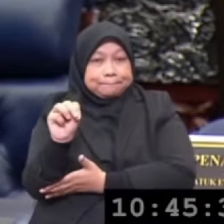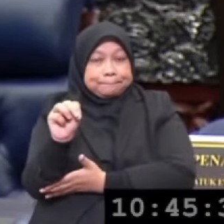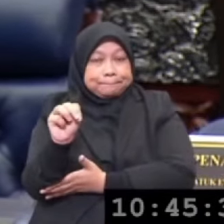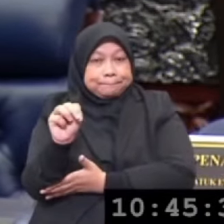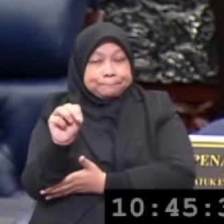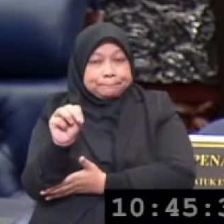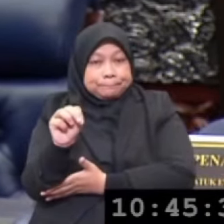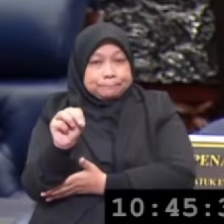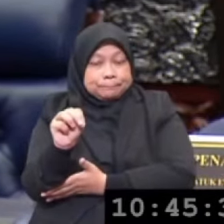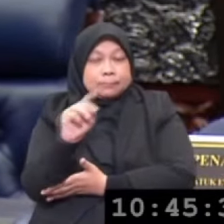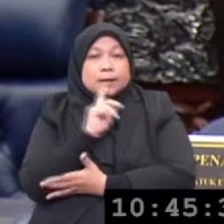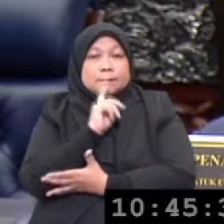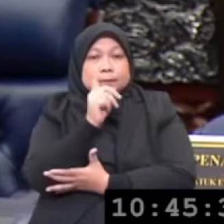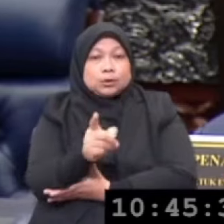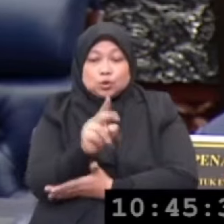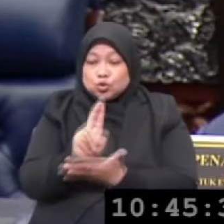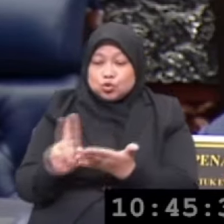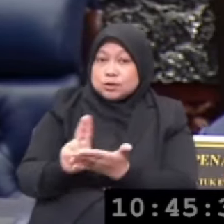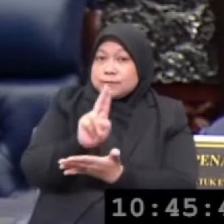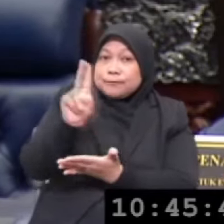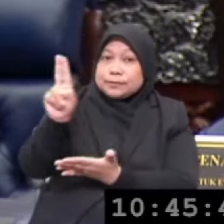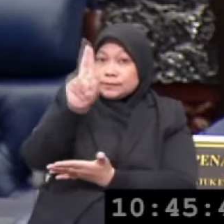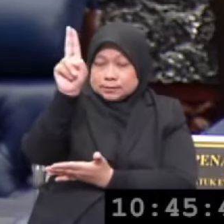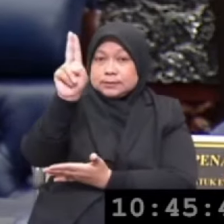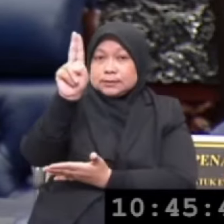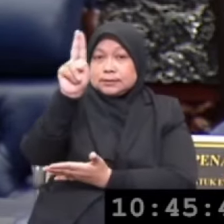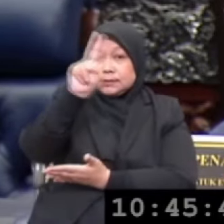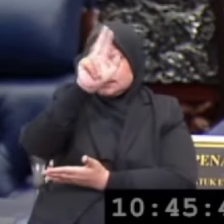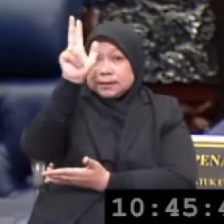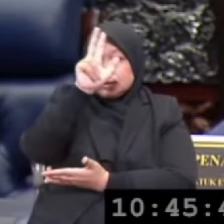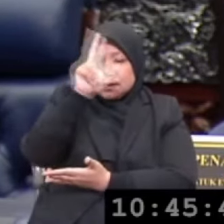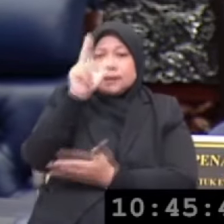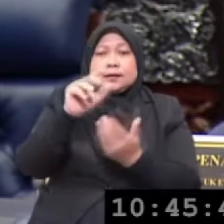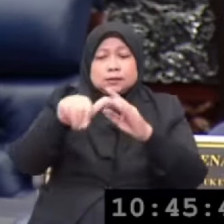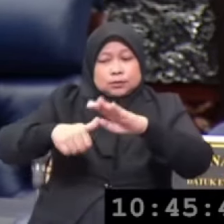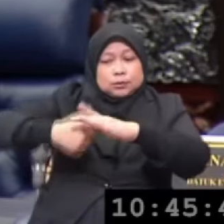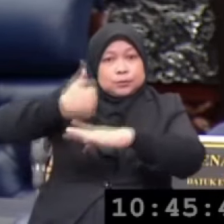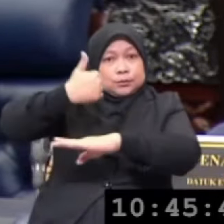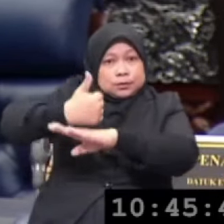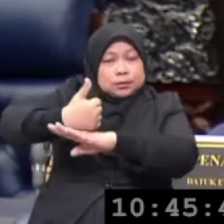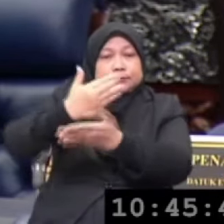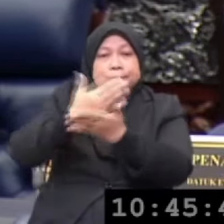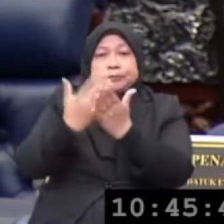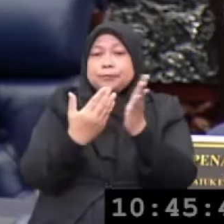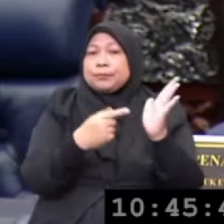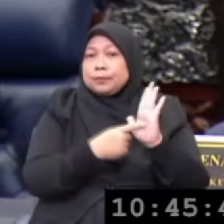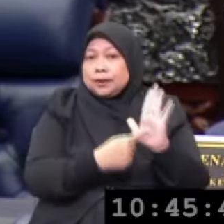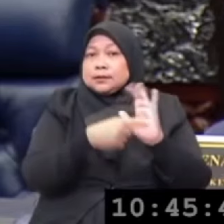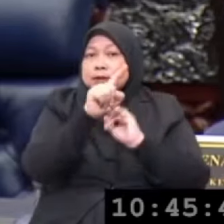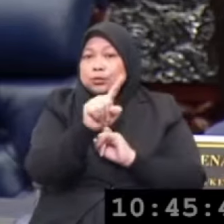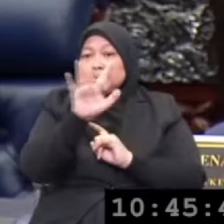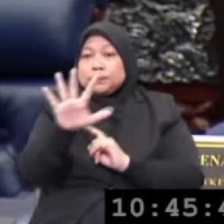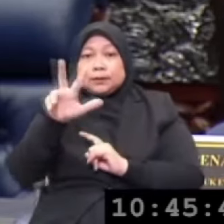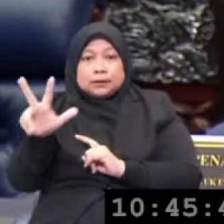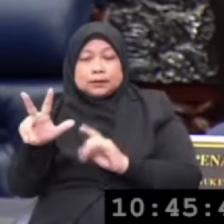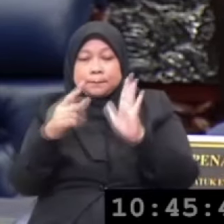UiTM merupakan sebuah universiti awam yang ditubuhkan mengikut peruntukan perkara